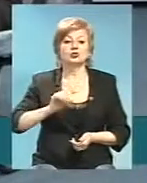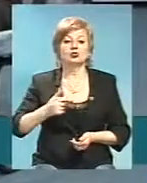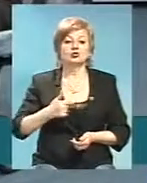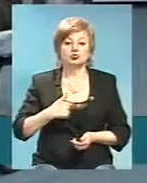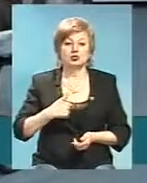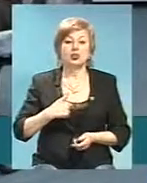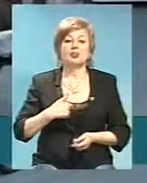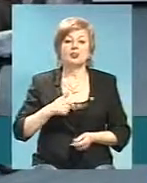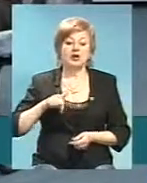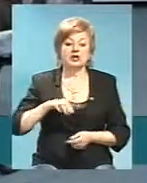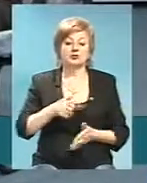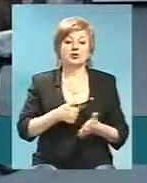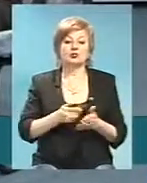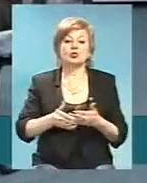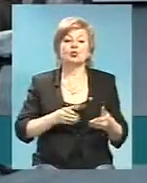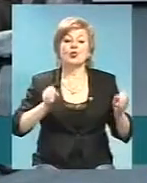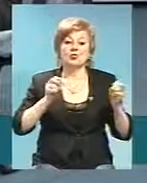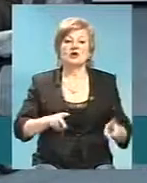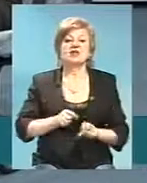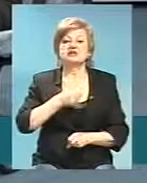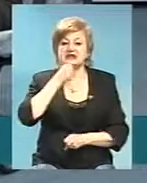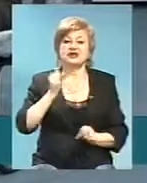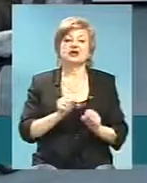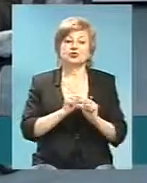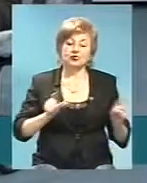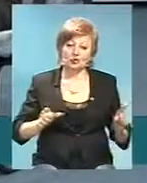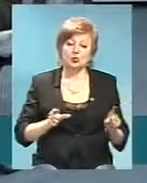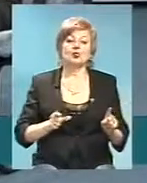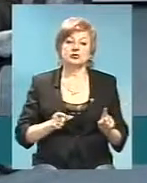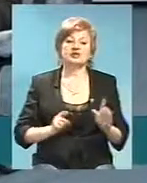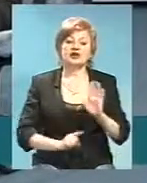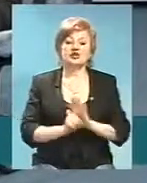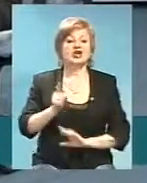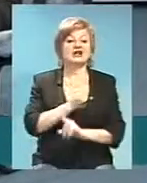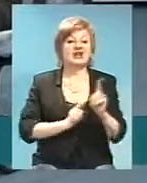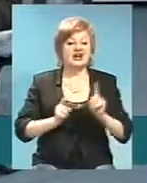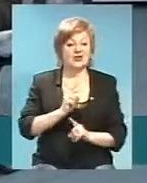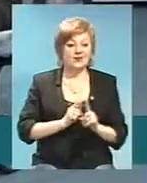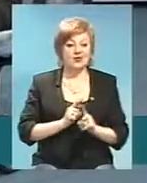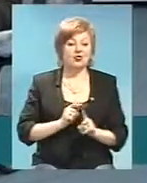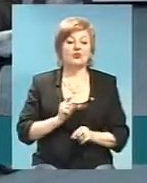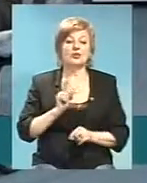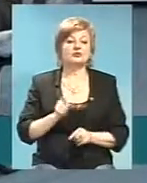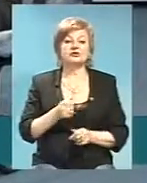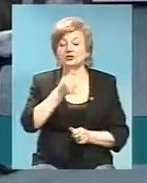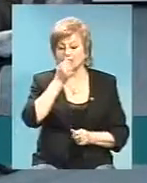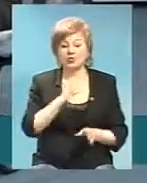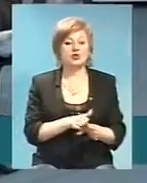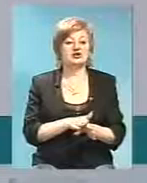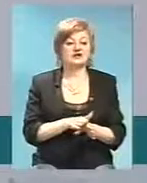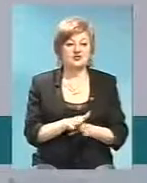крокуємо до профільної старшої школи, і це початок реформи. Реформи не можуть